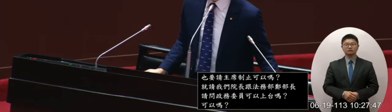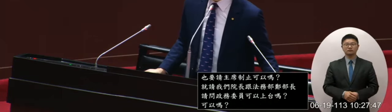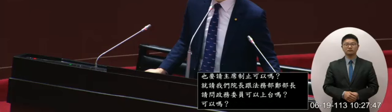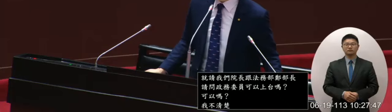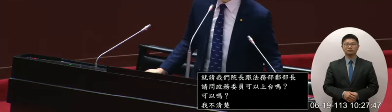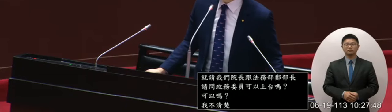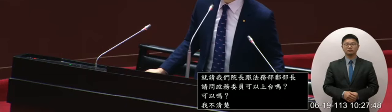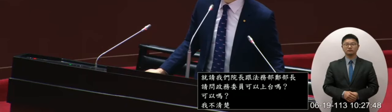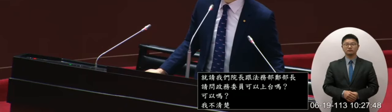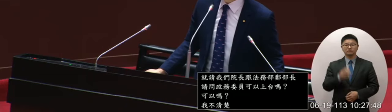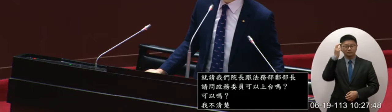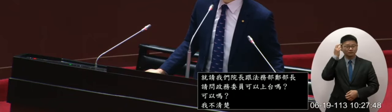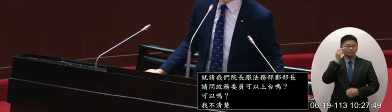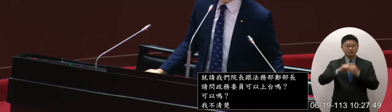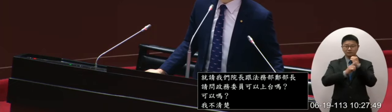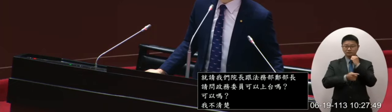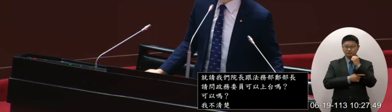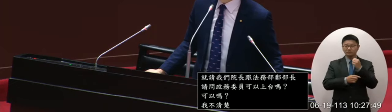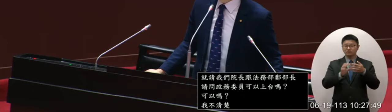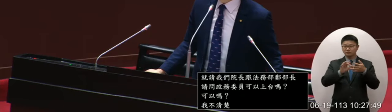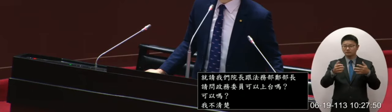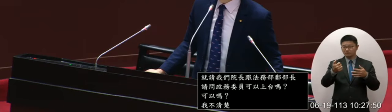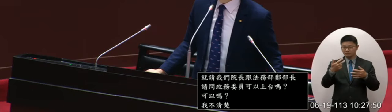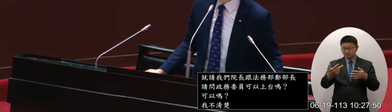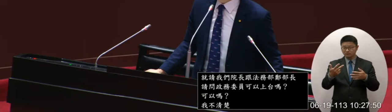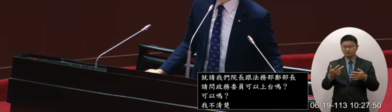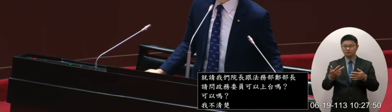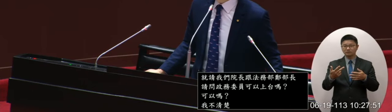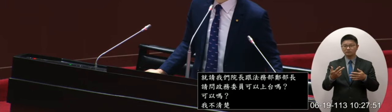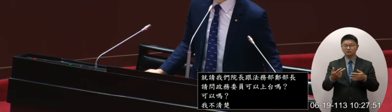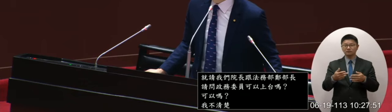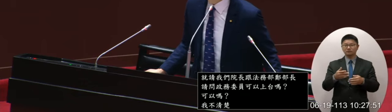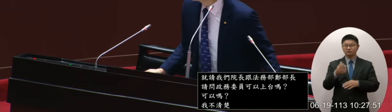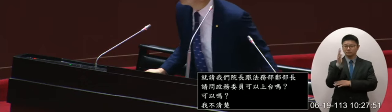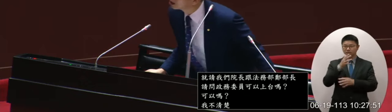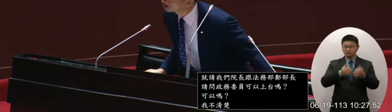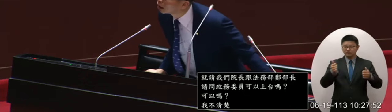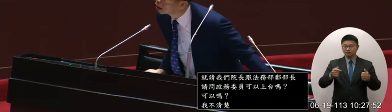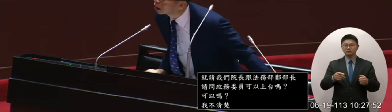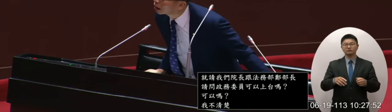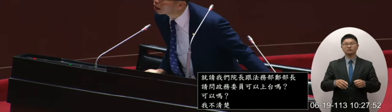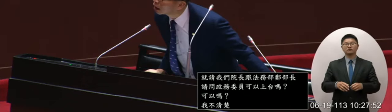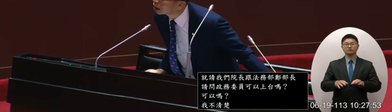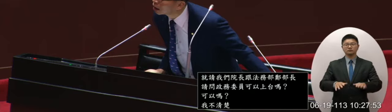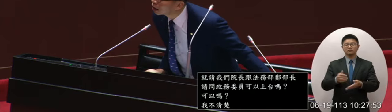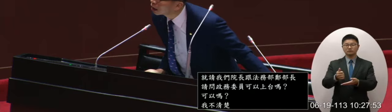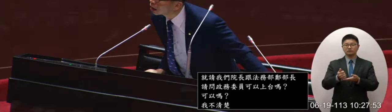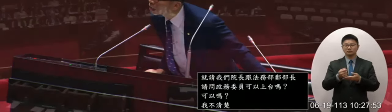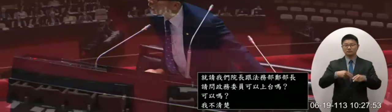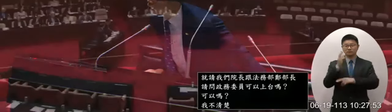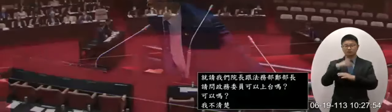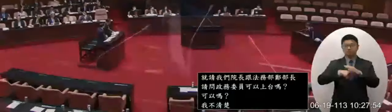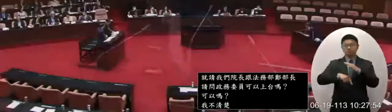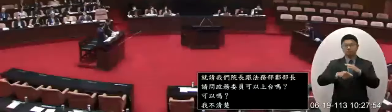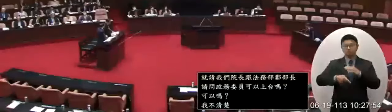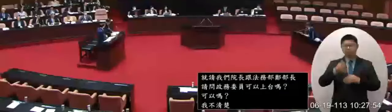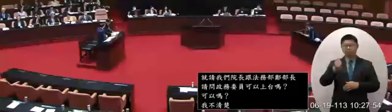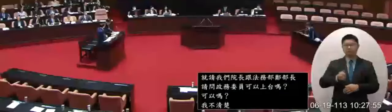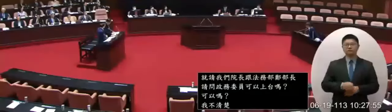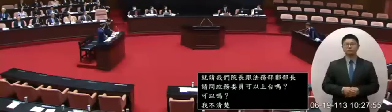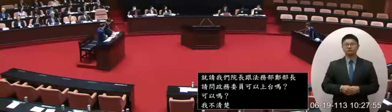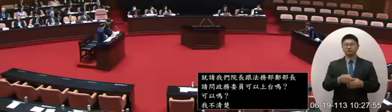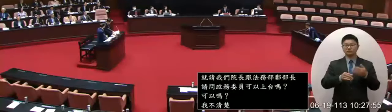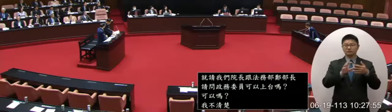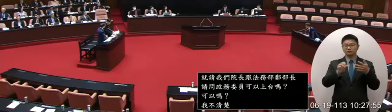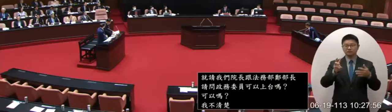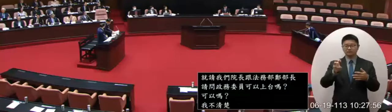因为宪法第五十七条是说部会首长。 今天是邀请行政院长哈。列席说明是依据立法院质询刑事法第三十三条之规